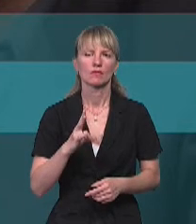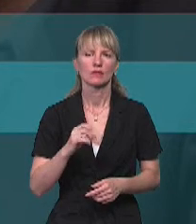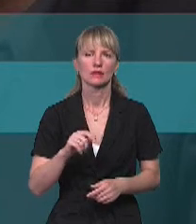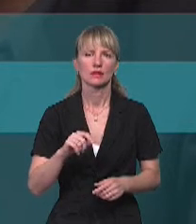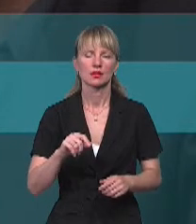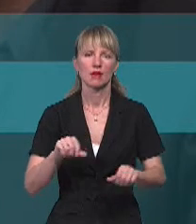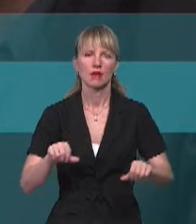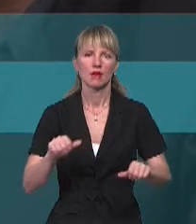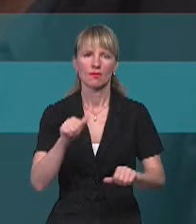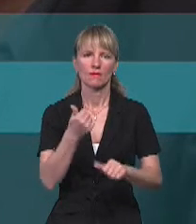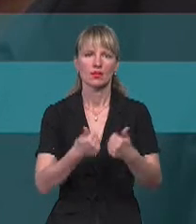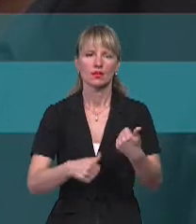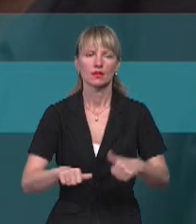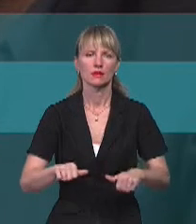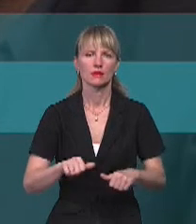архітектурній формі?